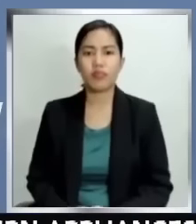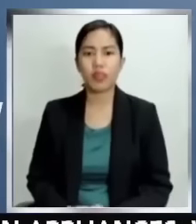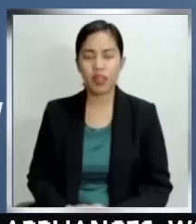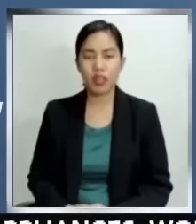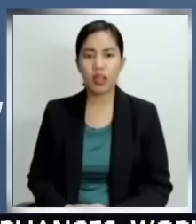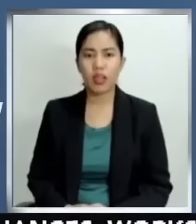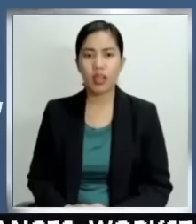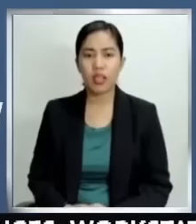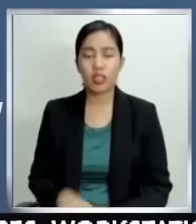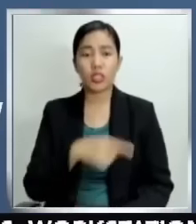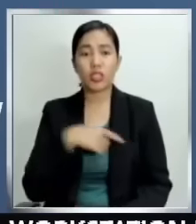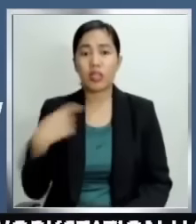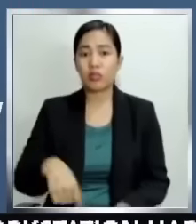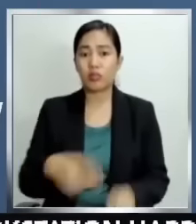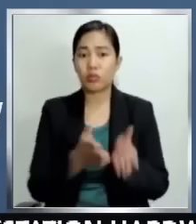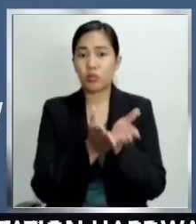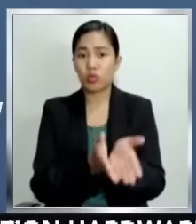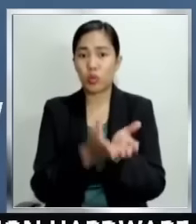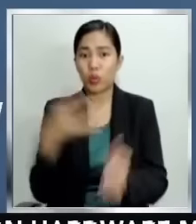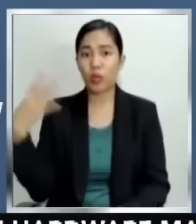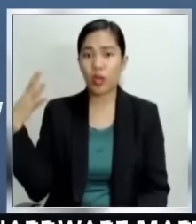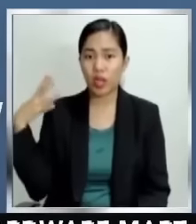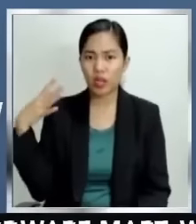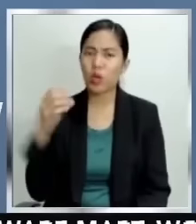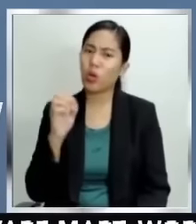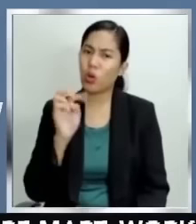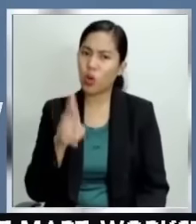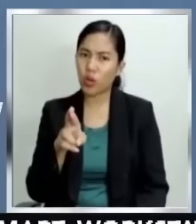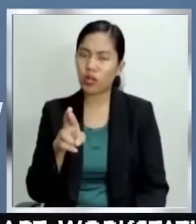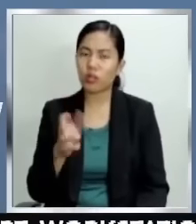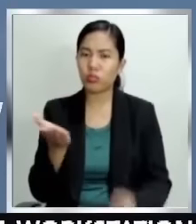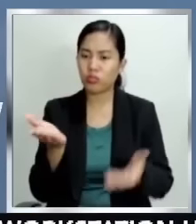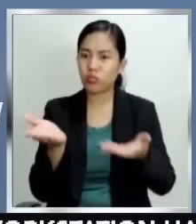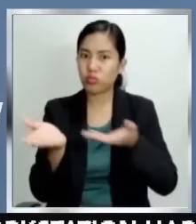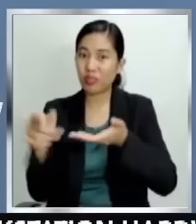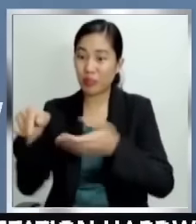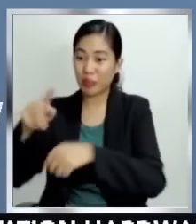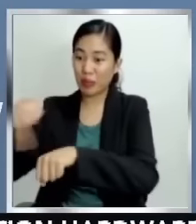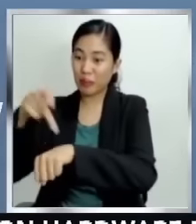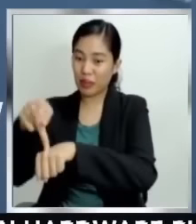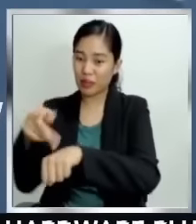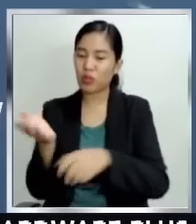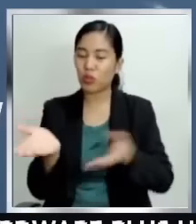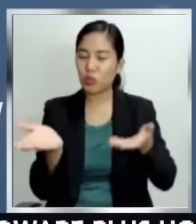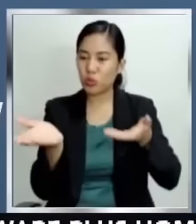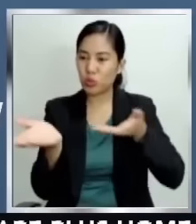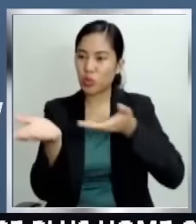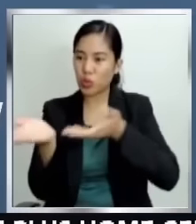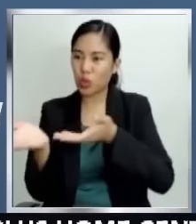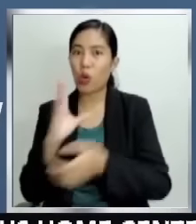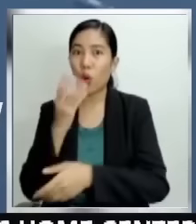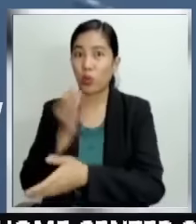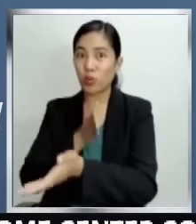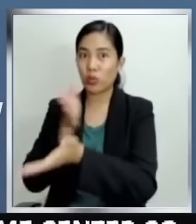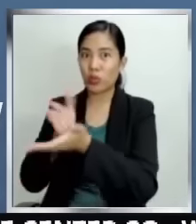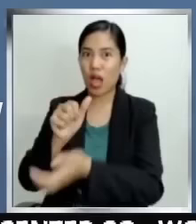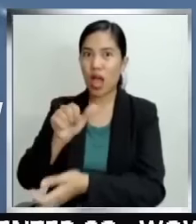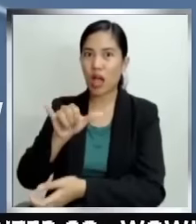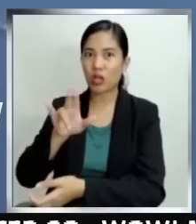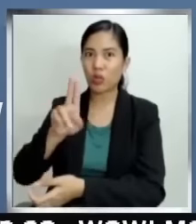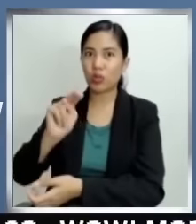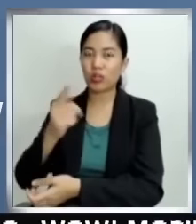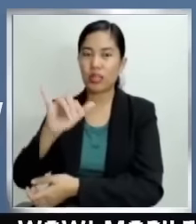Coast Guard para buntutan o ishadow ang mga resupply ship ng Pilipinas papuntang Ayungin Shoal. Meron din dalawang nakita na Chinese